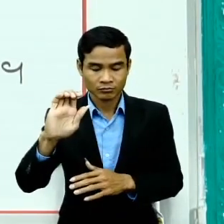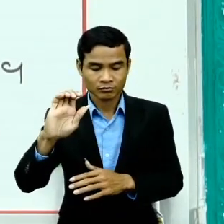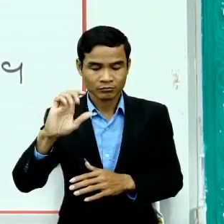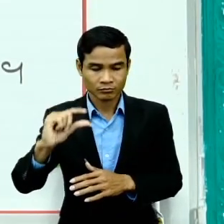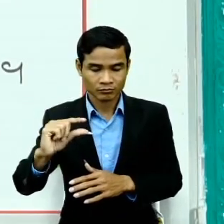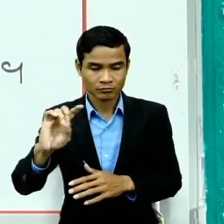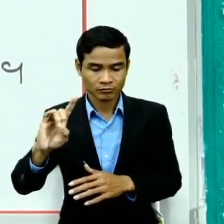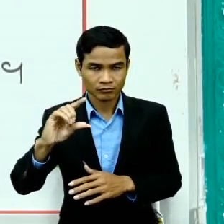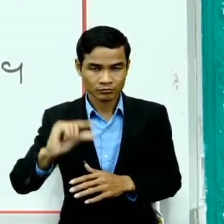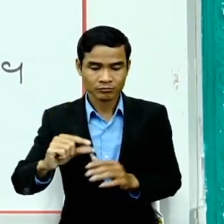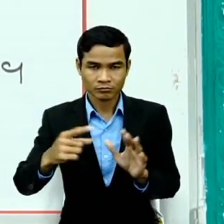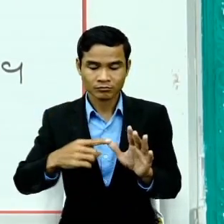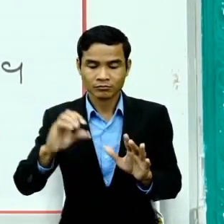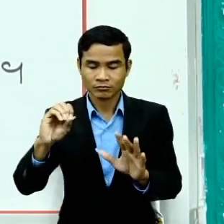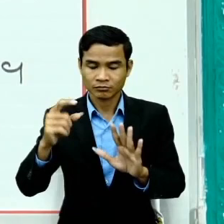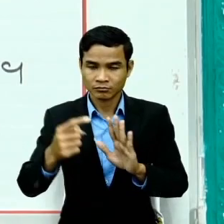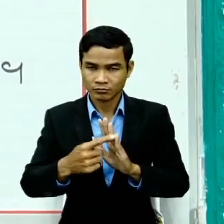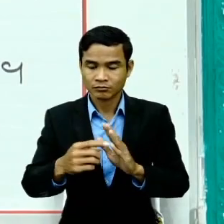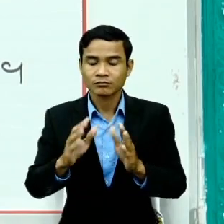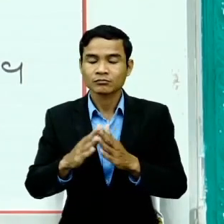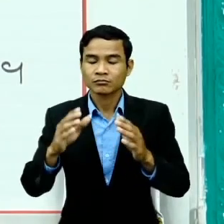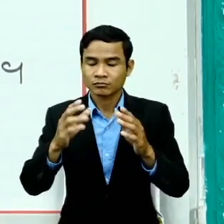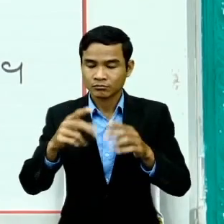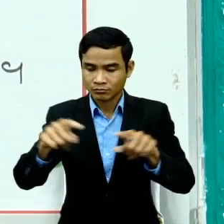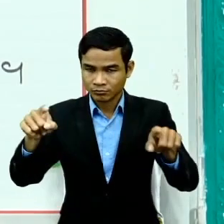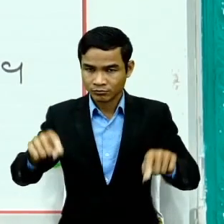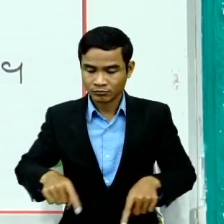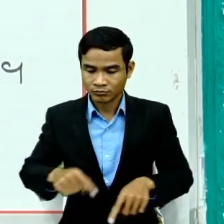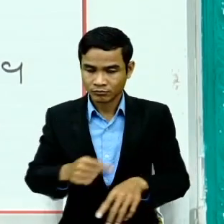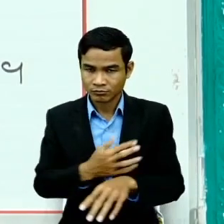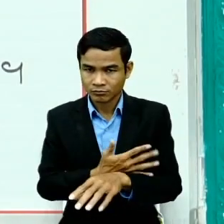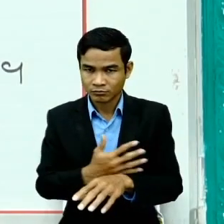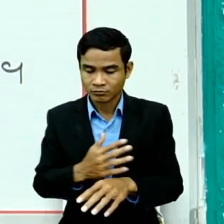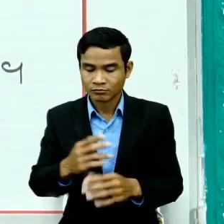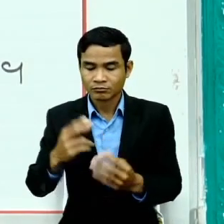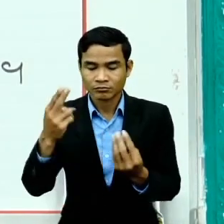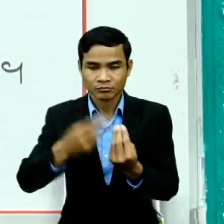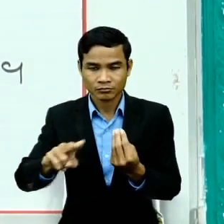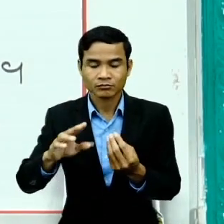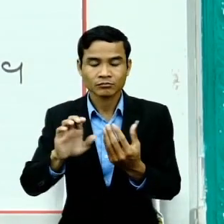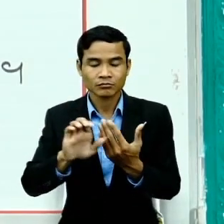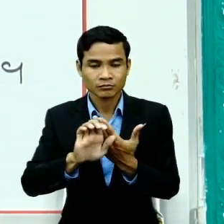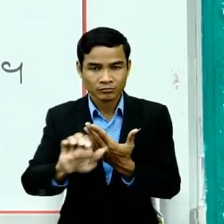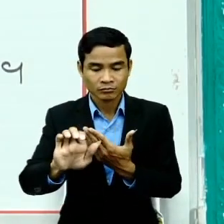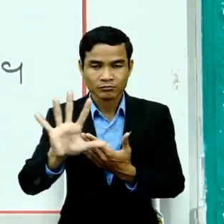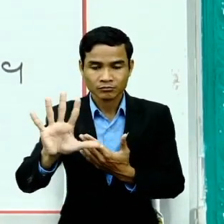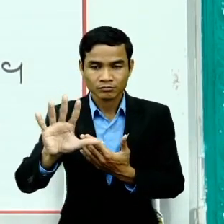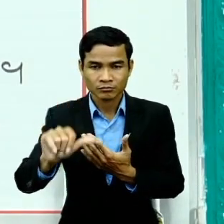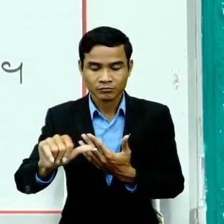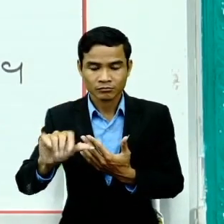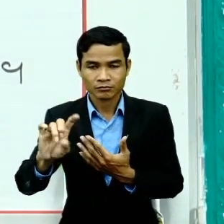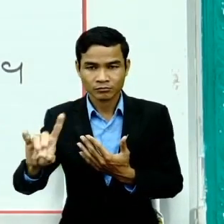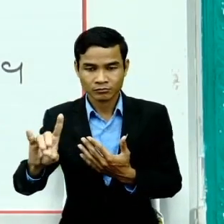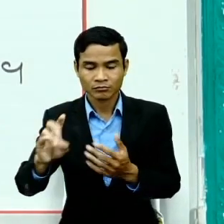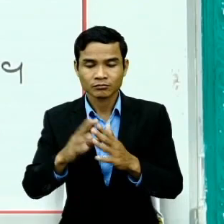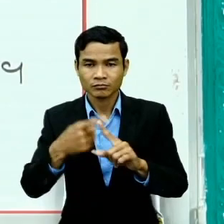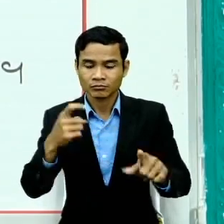chầm cà mà cá miên chầm ngái pram rồi mát bíp tẻ